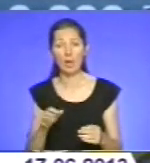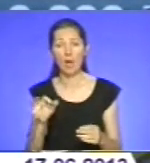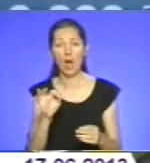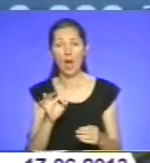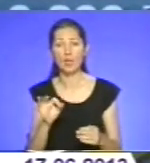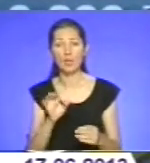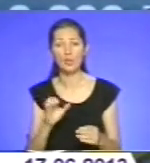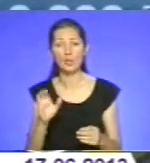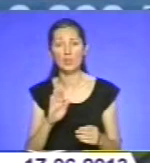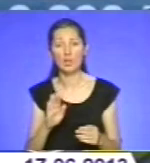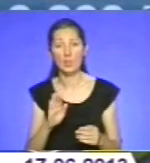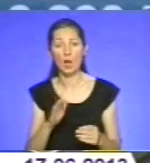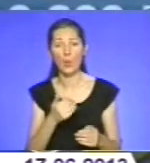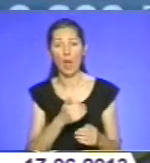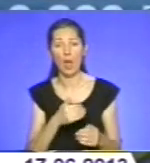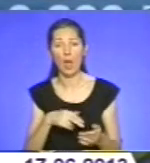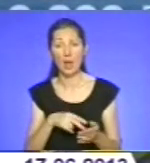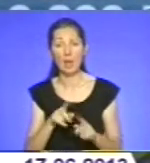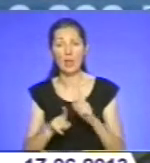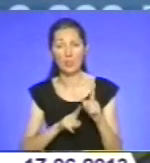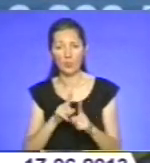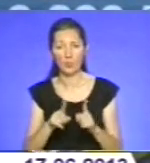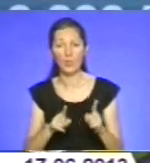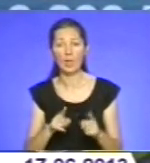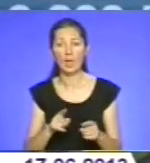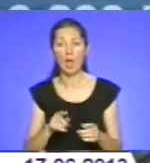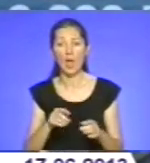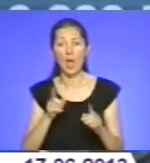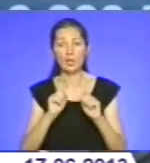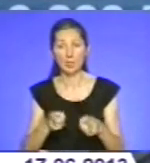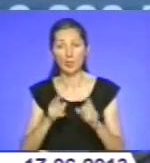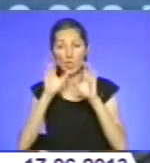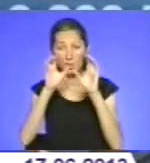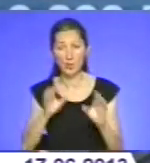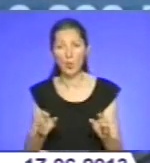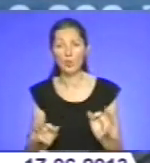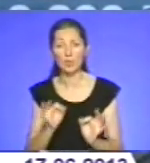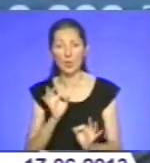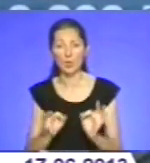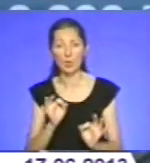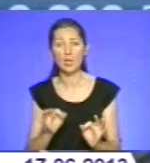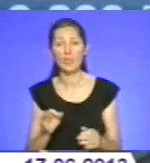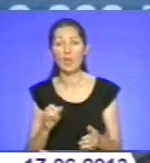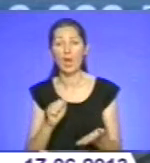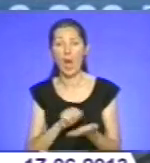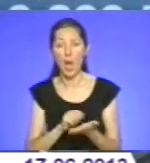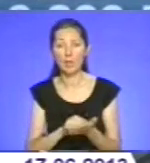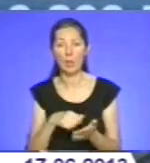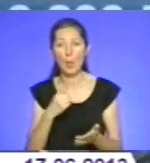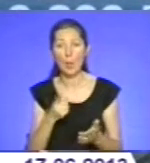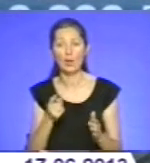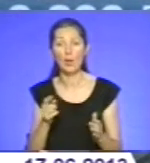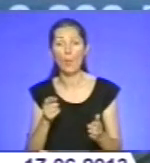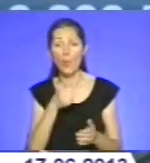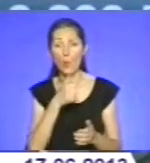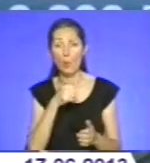скажімо, некі пакет изменений в действующие законы, нормативно-правовые акты, которые, ну, первое, как минимум мы попробуем сократить